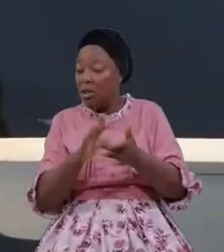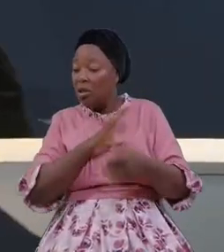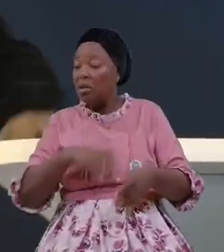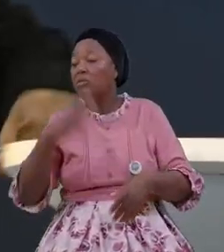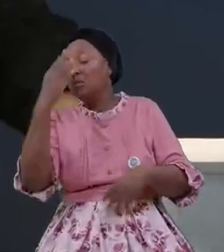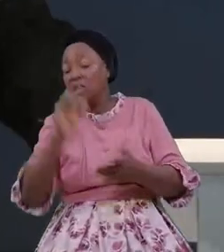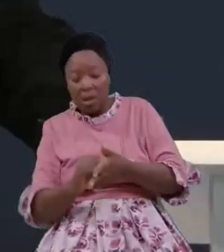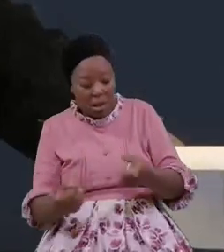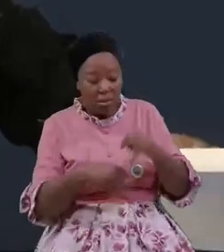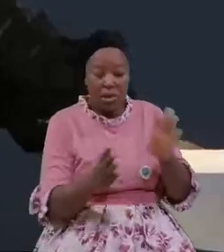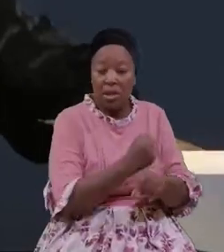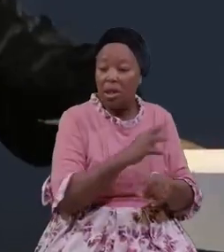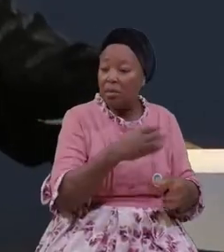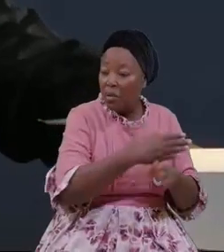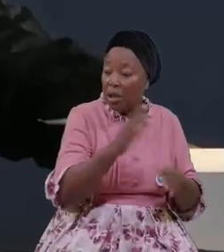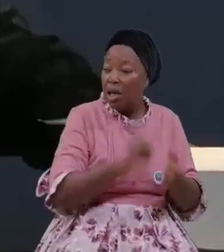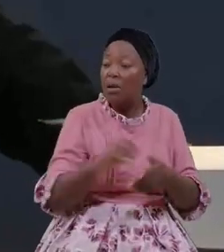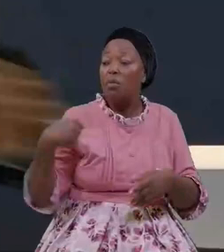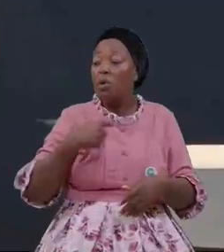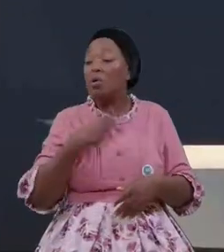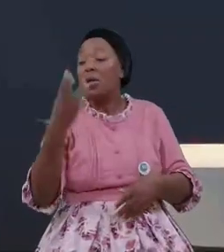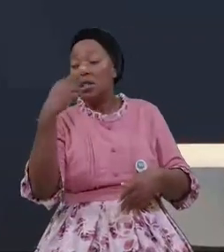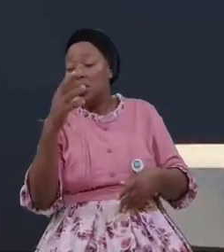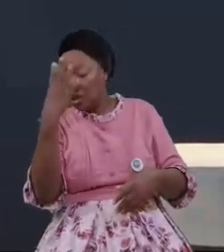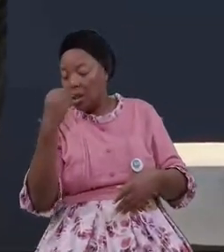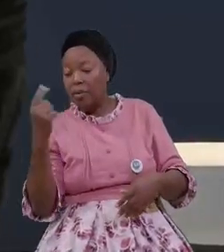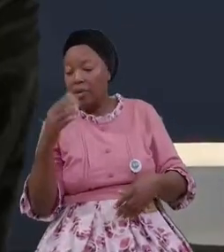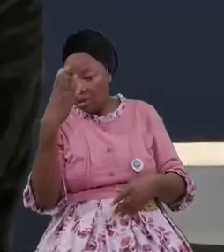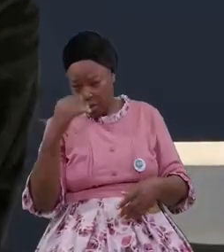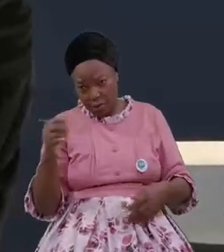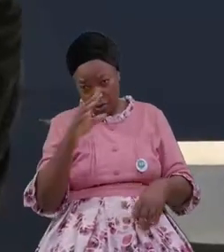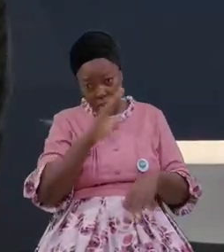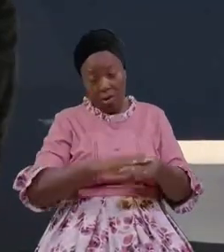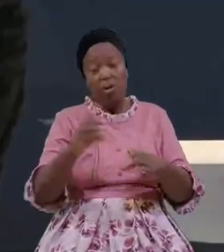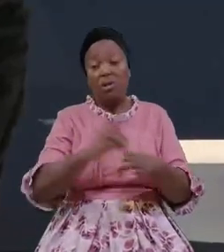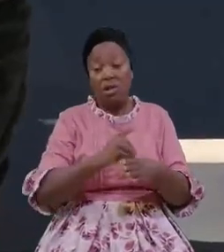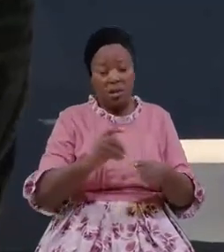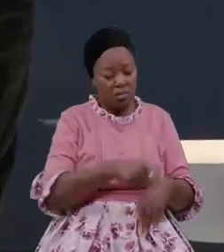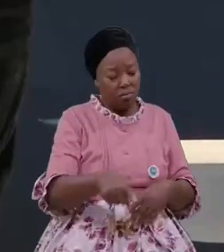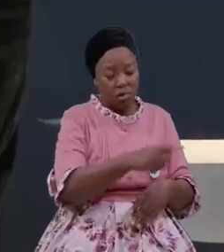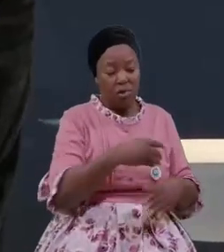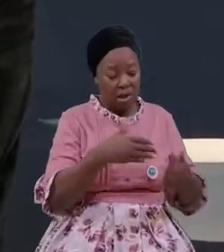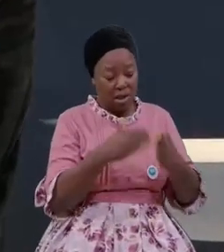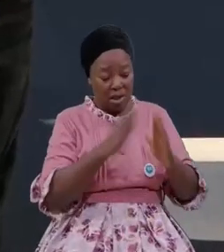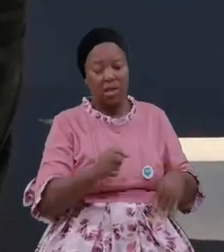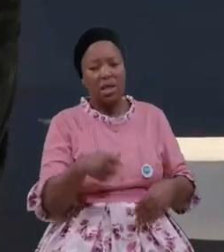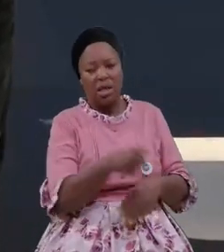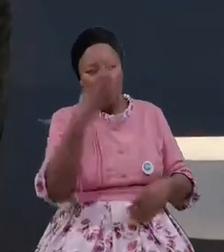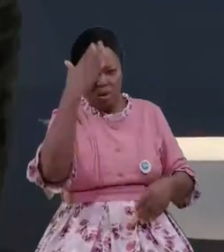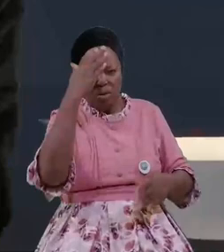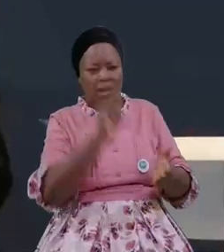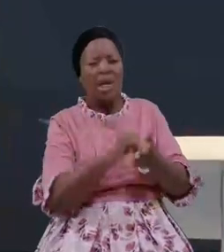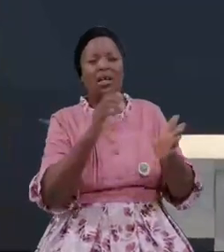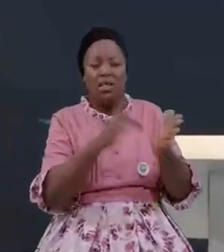là-bas d'accepter qu'il dorment qu'il dormait à leur poste de devoir ces dirigeants là